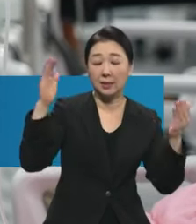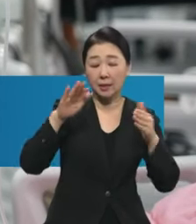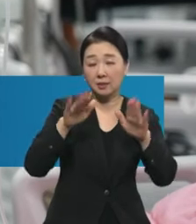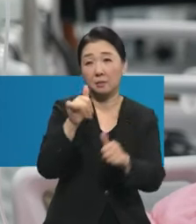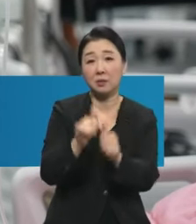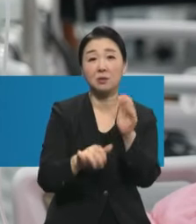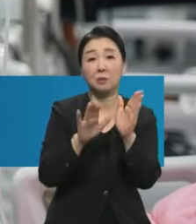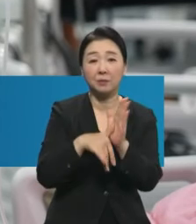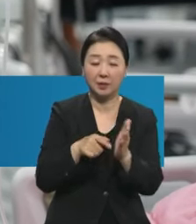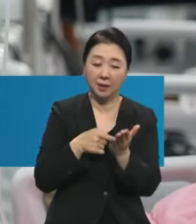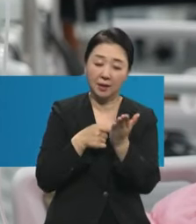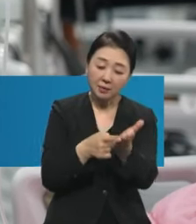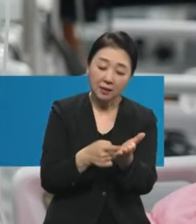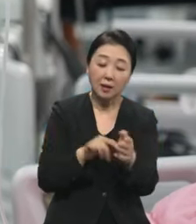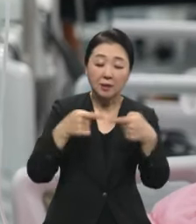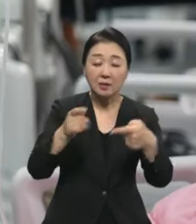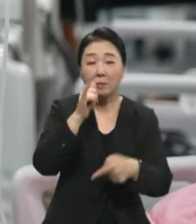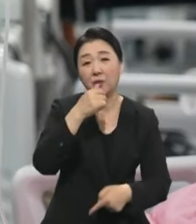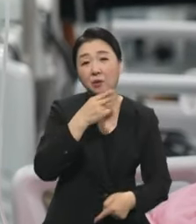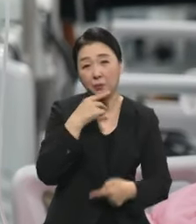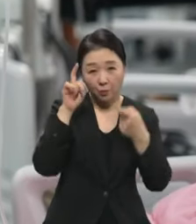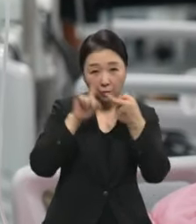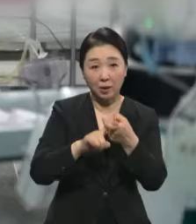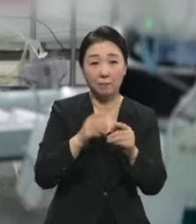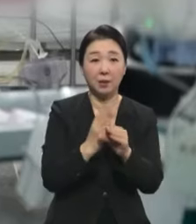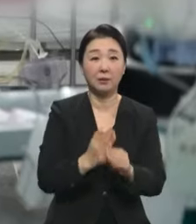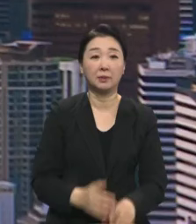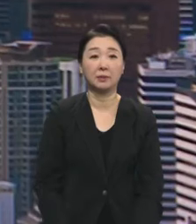시험에 얼마나 응할지 관심이 쏠리고 있습니다.